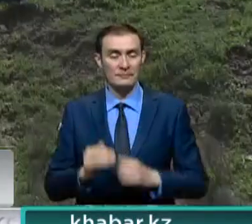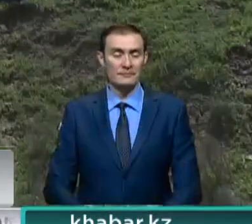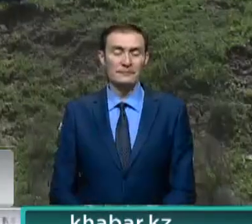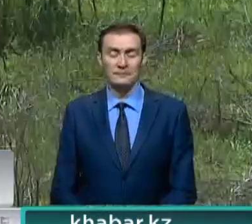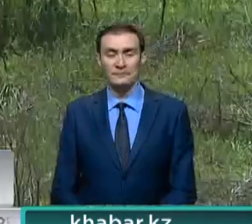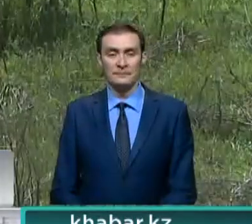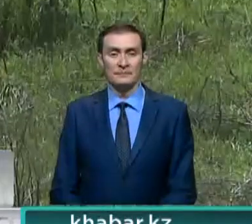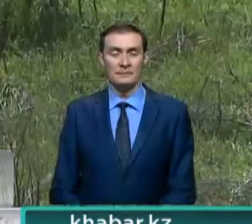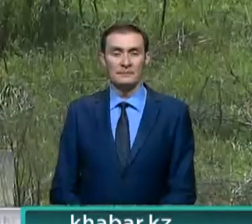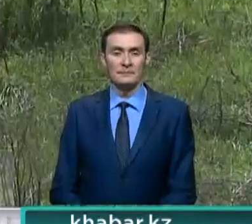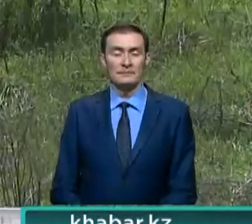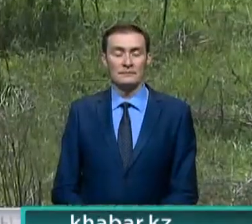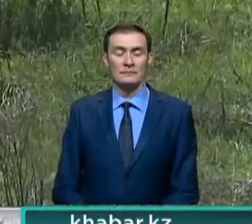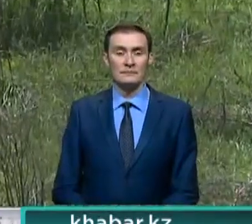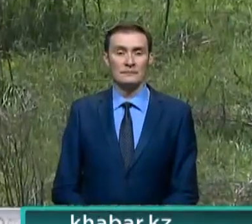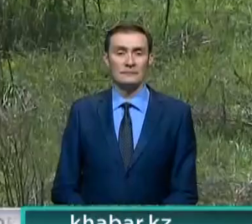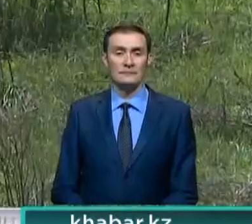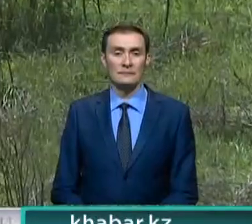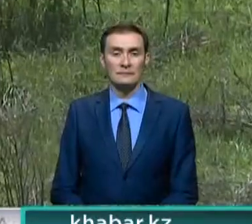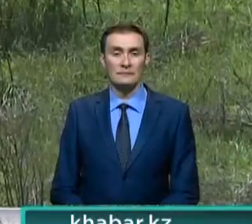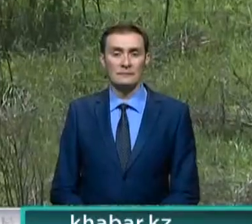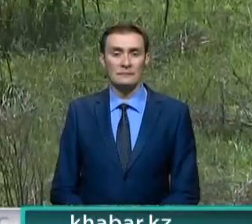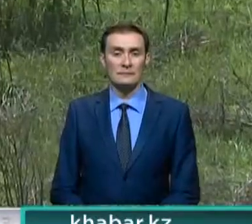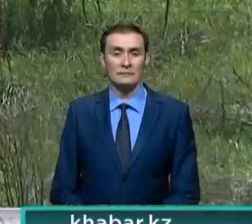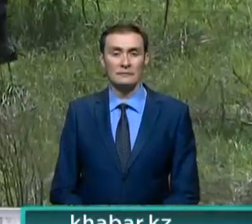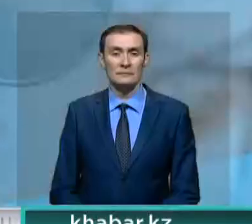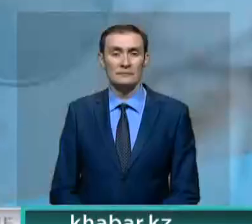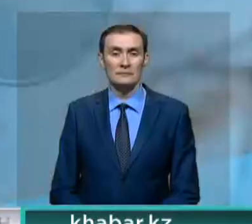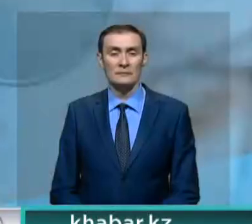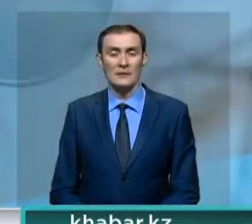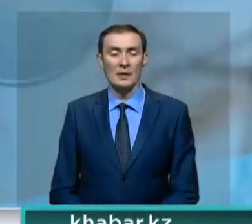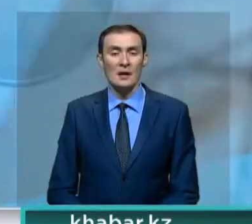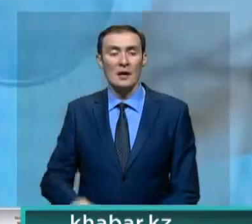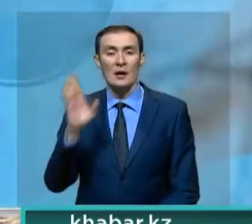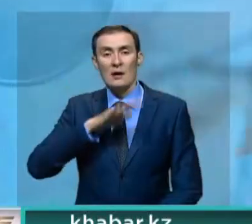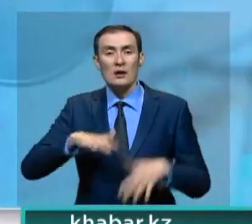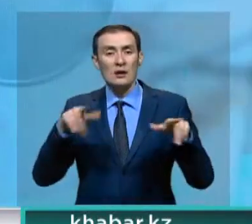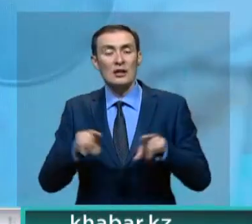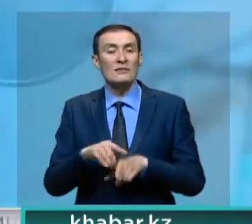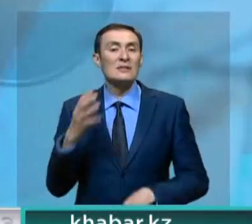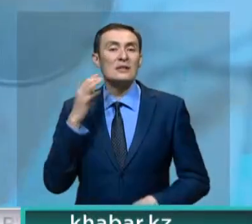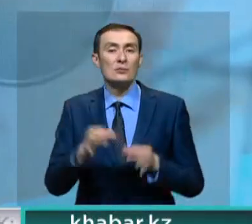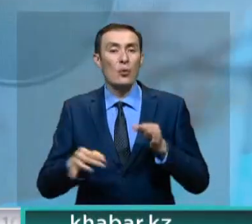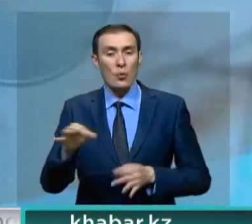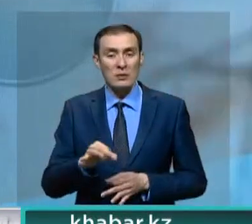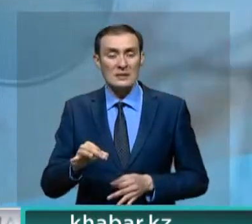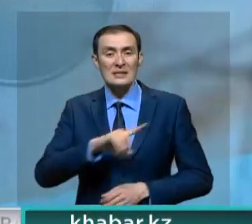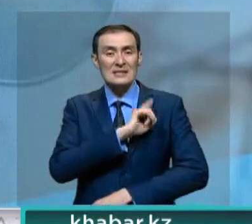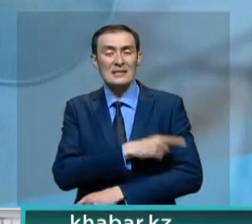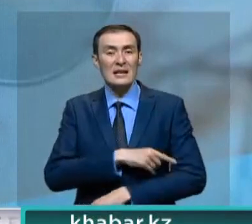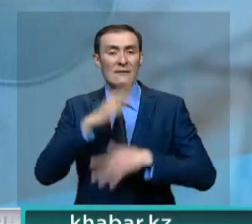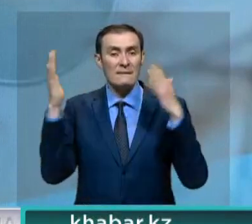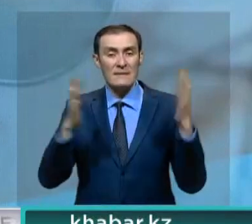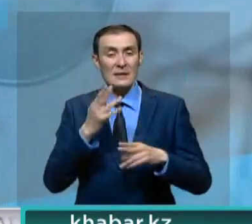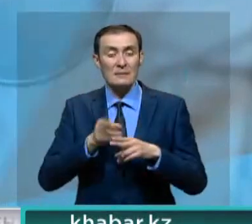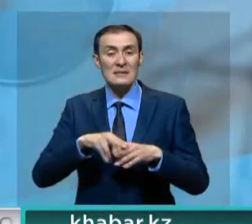Катерина Попкова, Самат Нагашбекулы, Туркестанская область. Итоги дня. Стихия бушевала в Кызылординской области. Там из-за сильного ветра